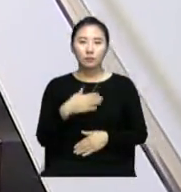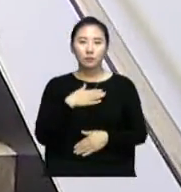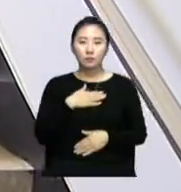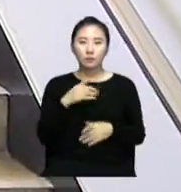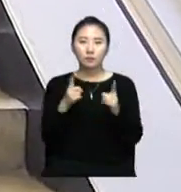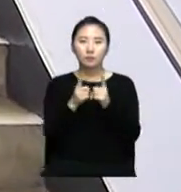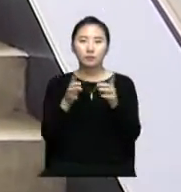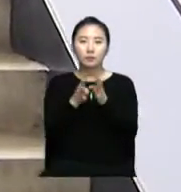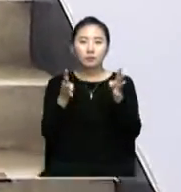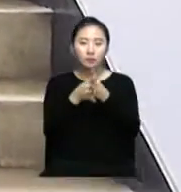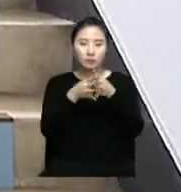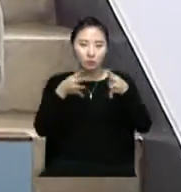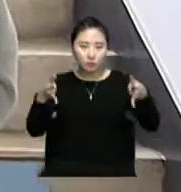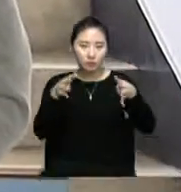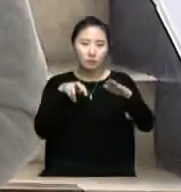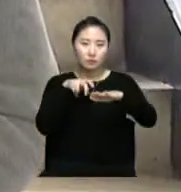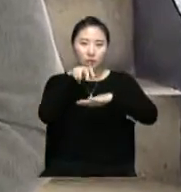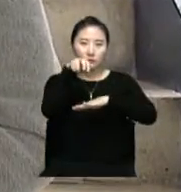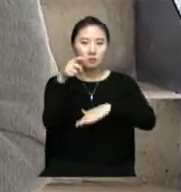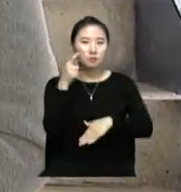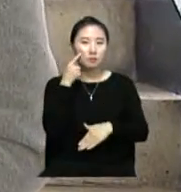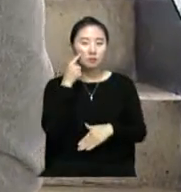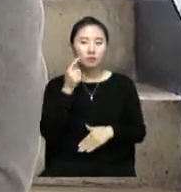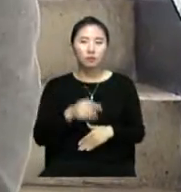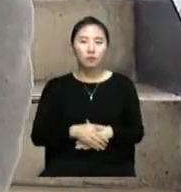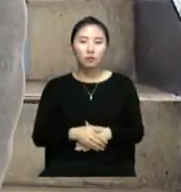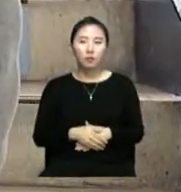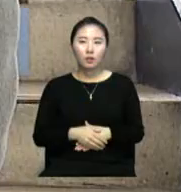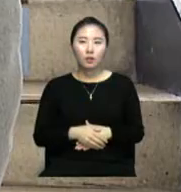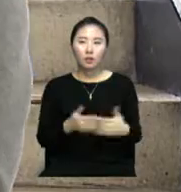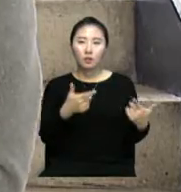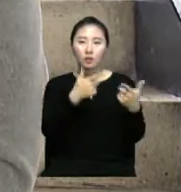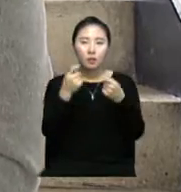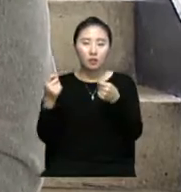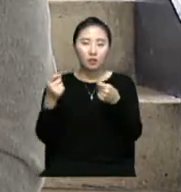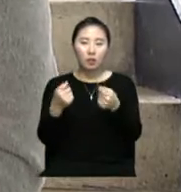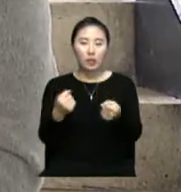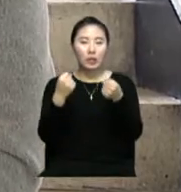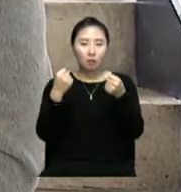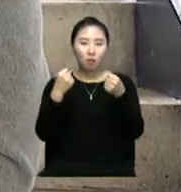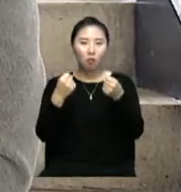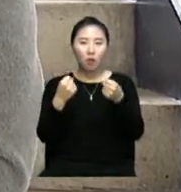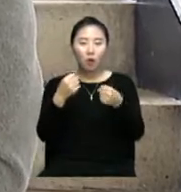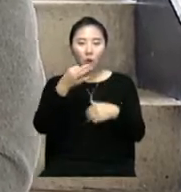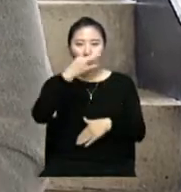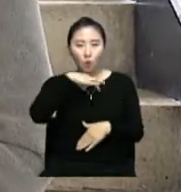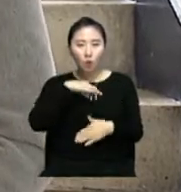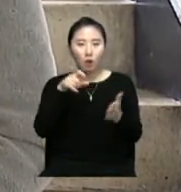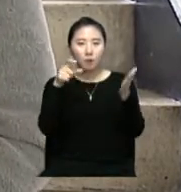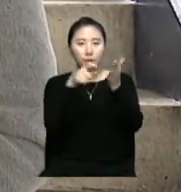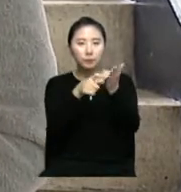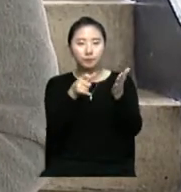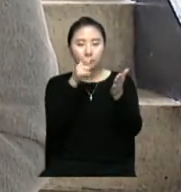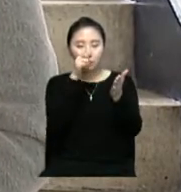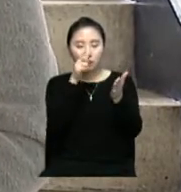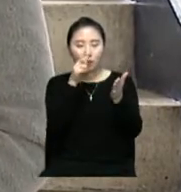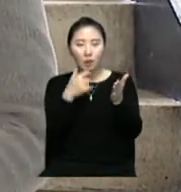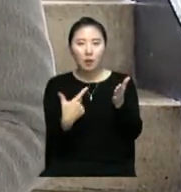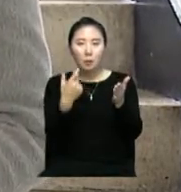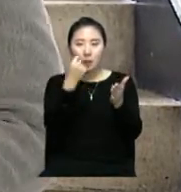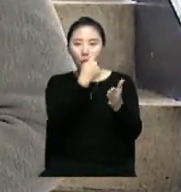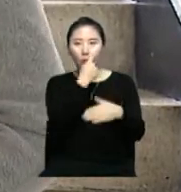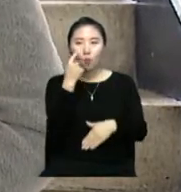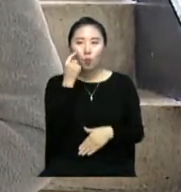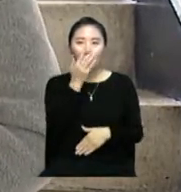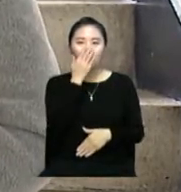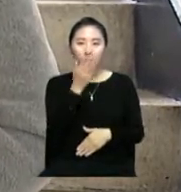제가 직접 4층까지 계단으로 올라와 봤는데요. 여기는 이렇게 소모칼로리와 건강 수면 효과가 적혀 있어서 운동 효과를